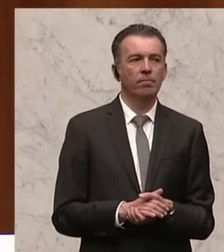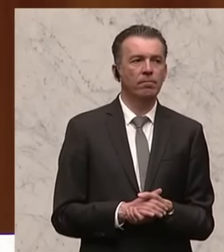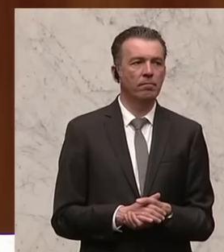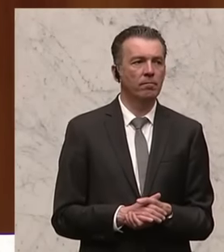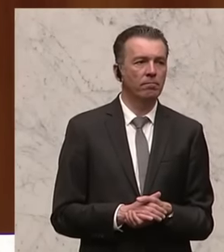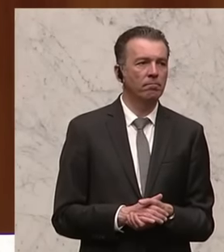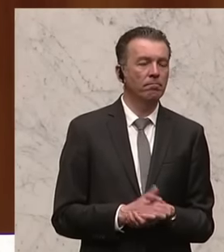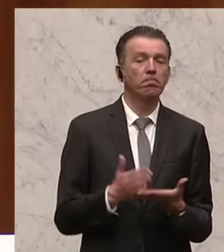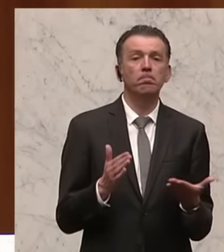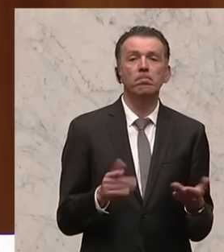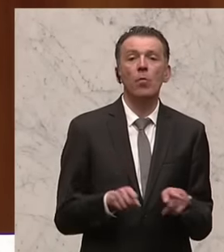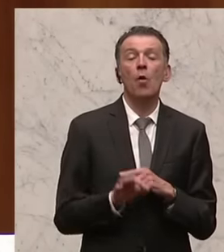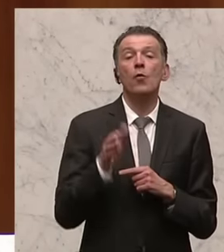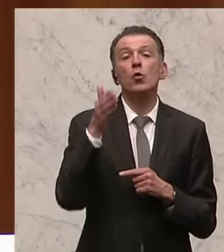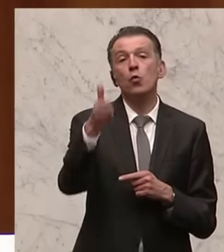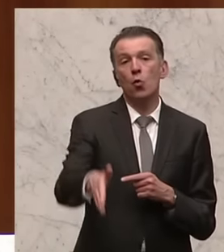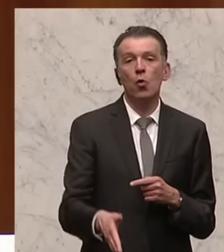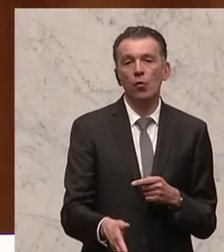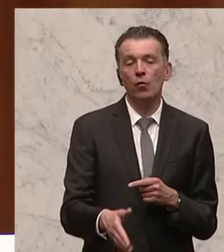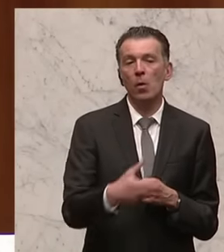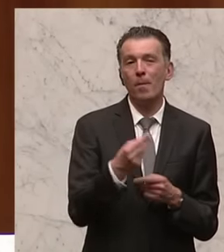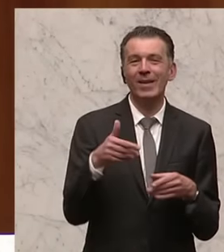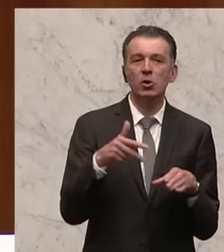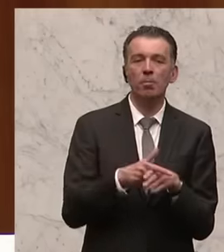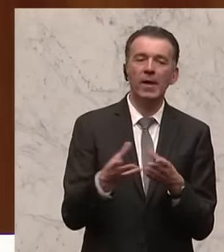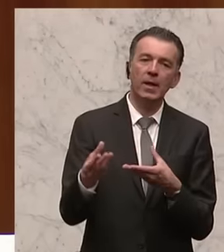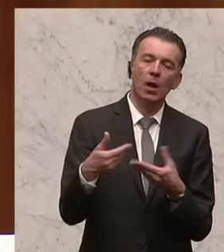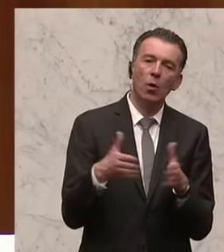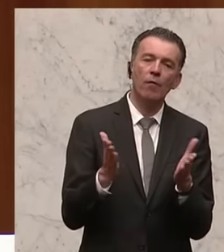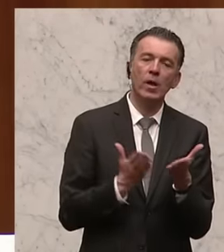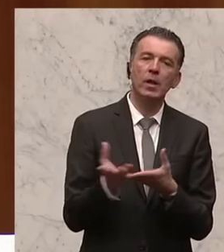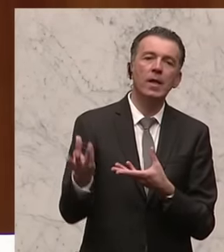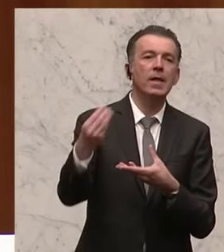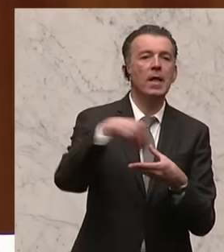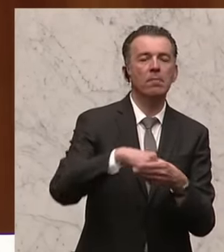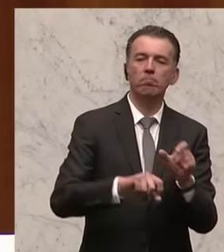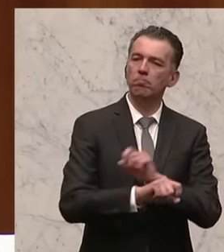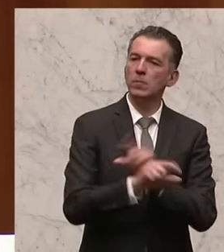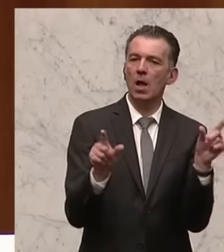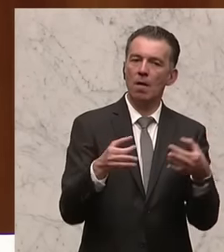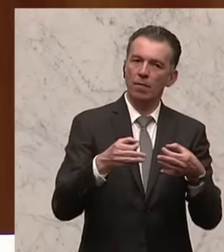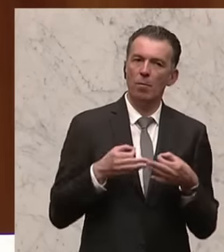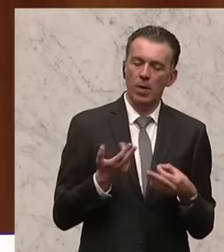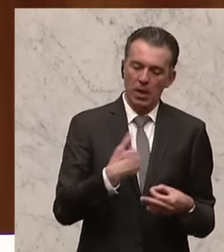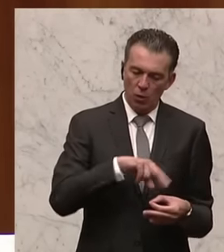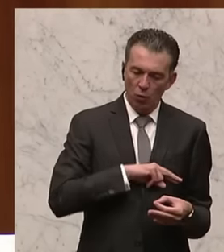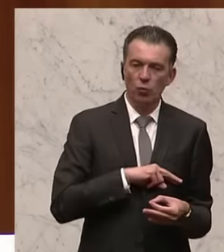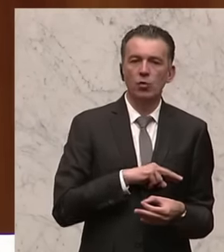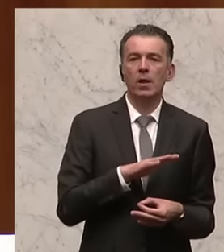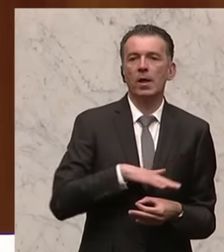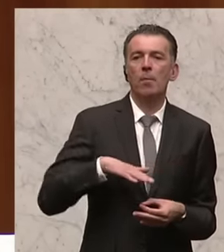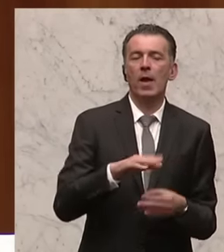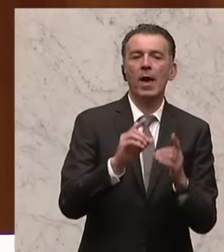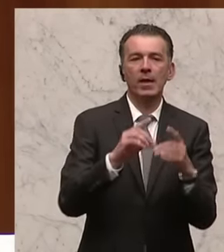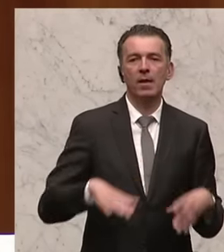Handlungsfähigkeit. Damit ist auch für die Zukunft die Inklusion von Menschen mit Behinderung im öffentlichen Dienst klargestellt. Das ist mir als Zuständige für den